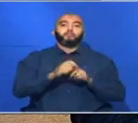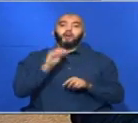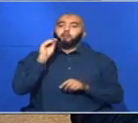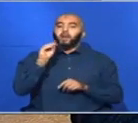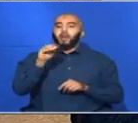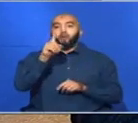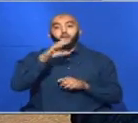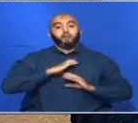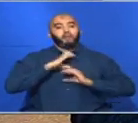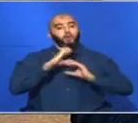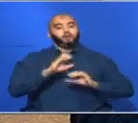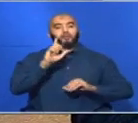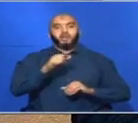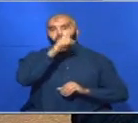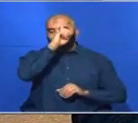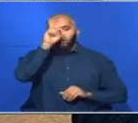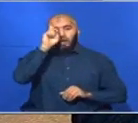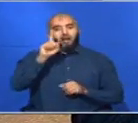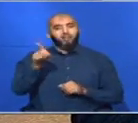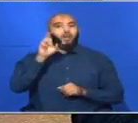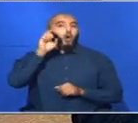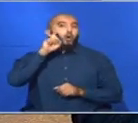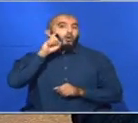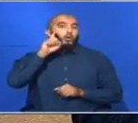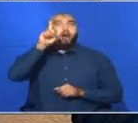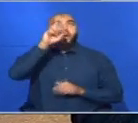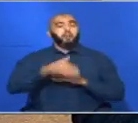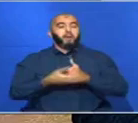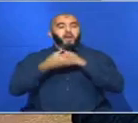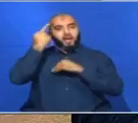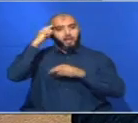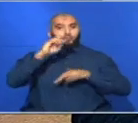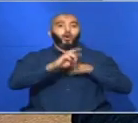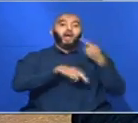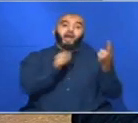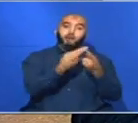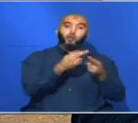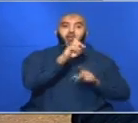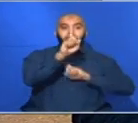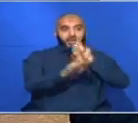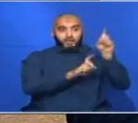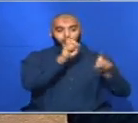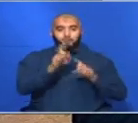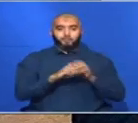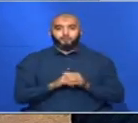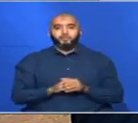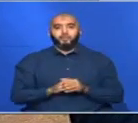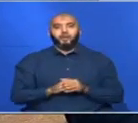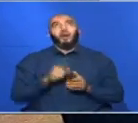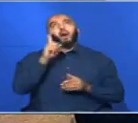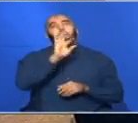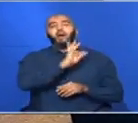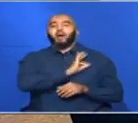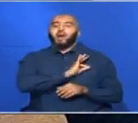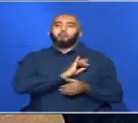فيكم وفي ثقتكم ووفق الله شيوخنا الافراد ليعلموننا مما تطرحون من اسئله ورحم الله شيوخ من الذين غادرون